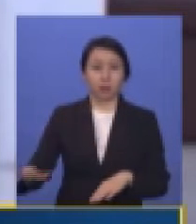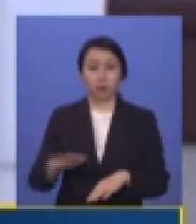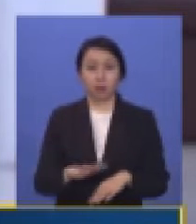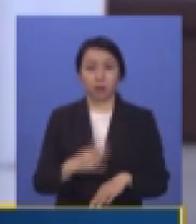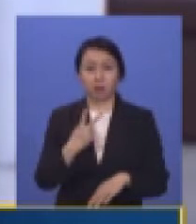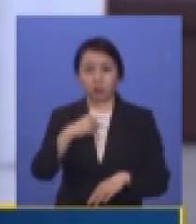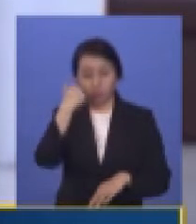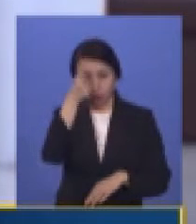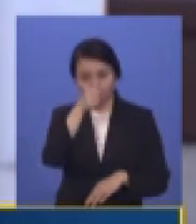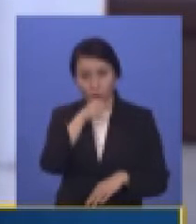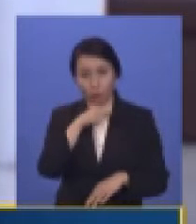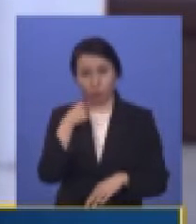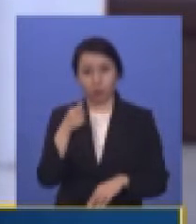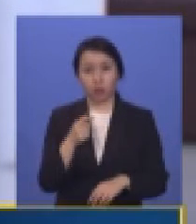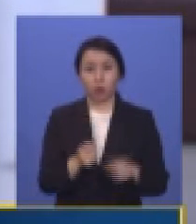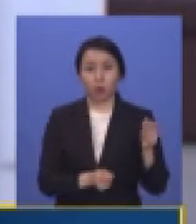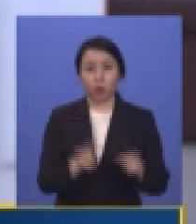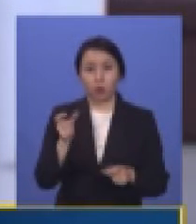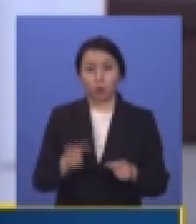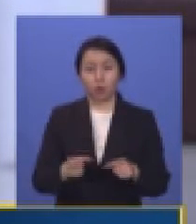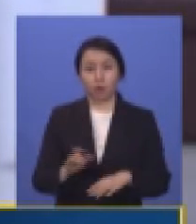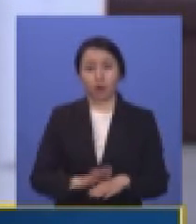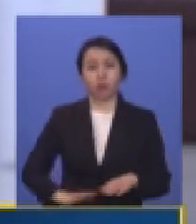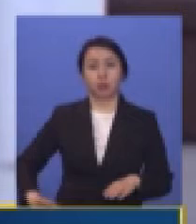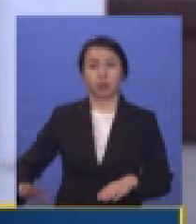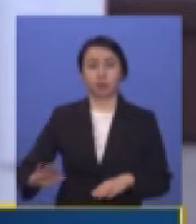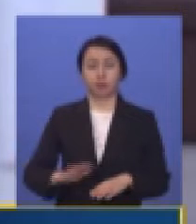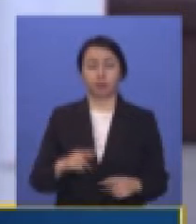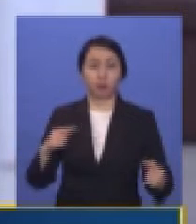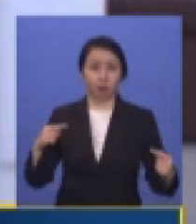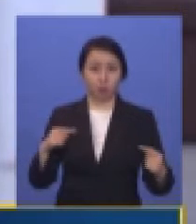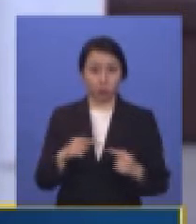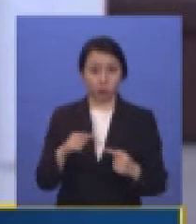и 2 года управляло нашей страной против